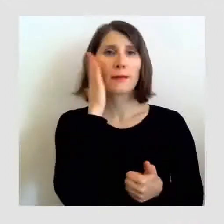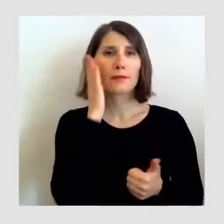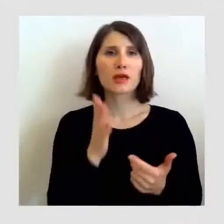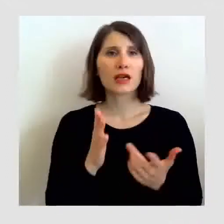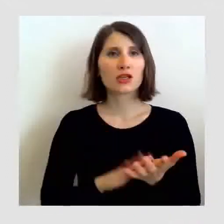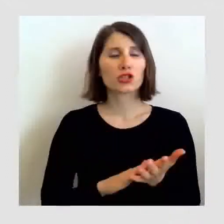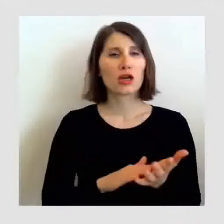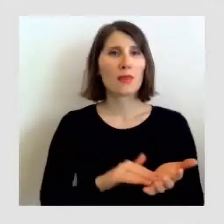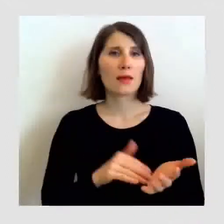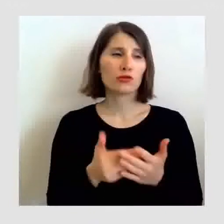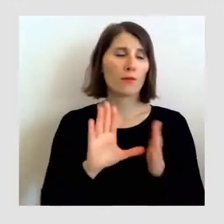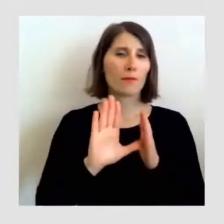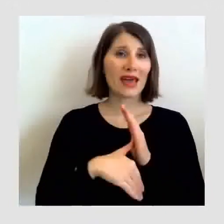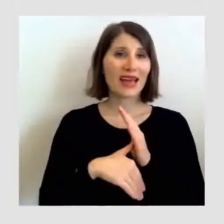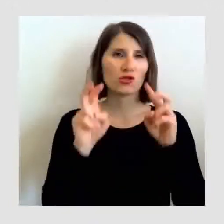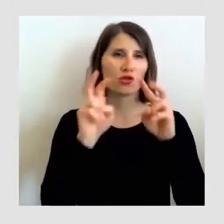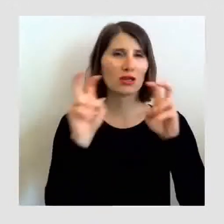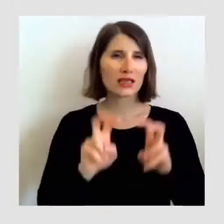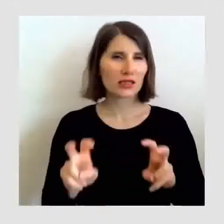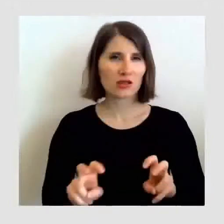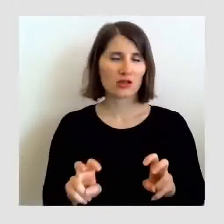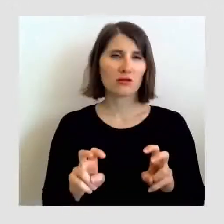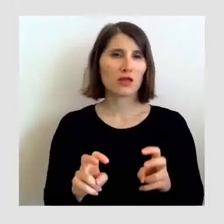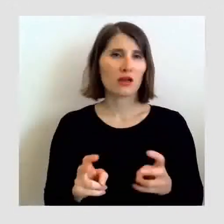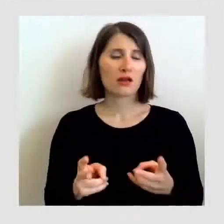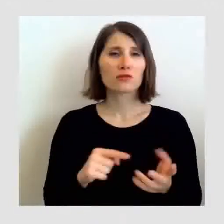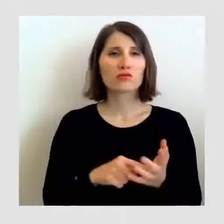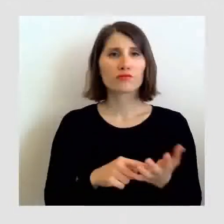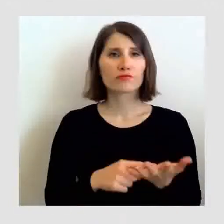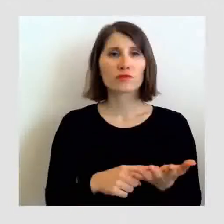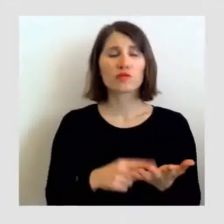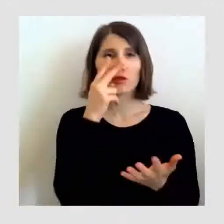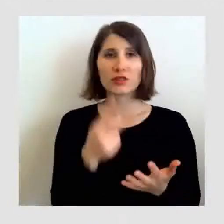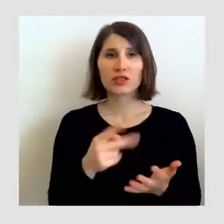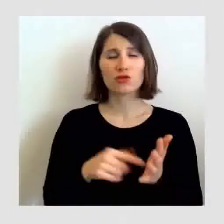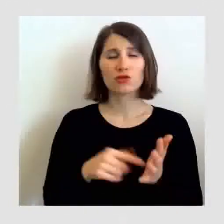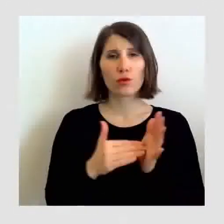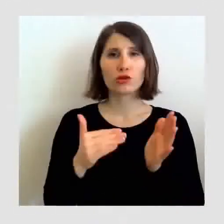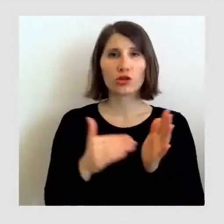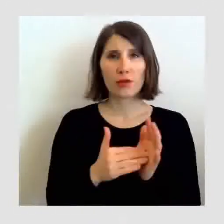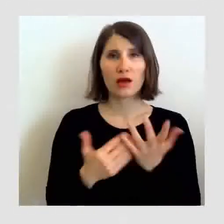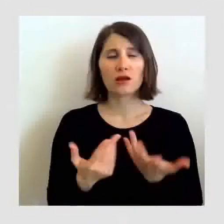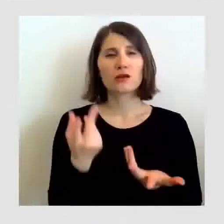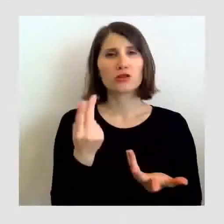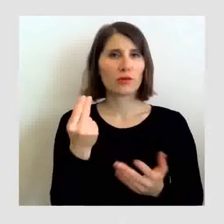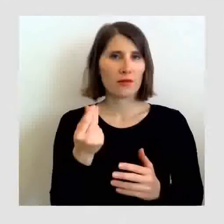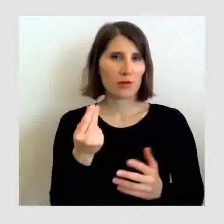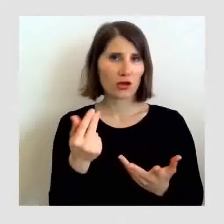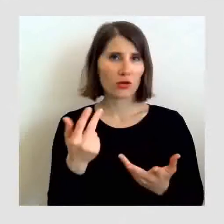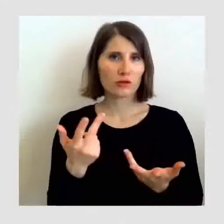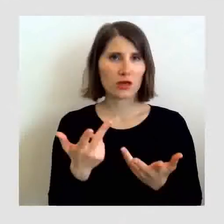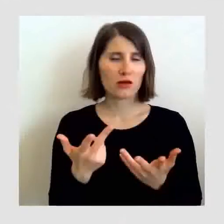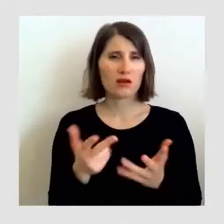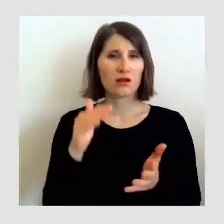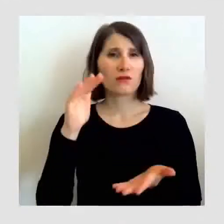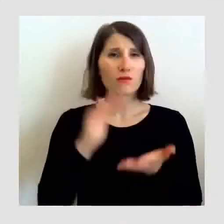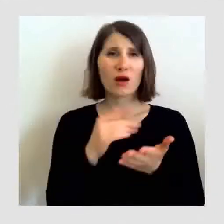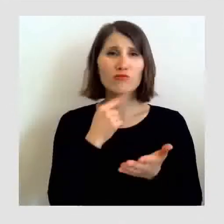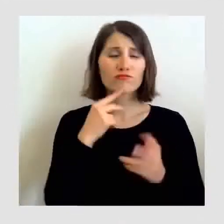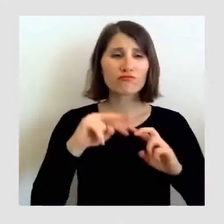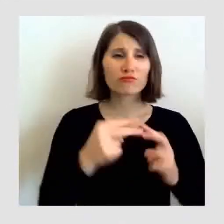w typologii jako miasta kryzysowe. Więc mamy tutaj duże potrzeby i środki, które powinny zostać zwiększone w ramach regionalnego